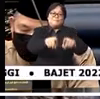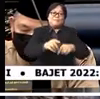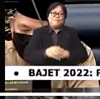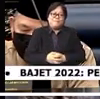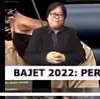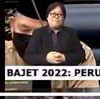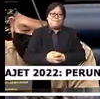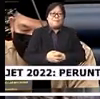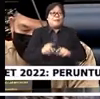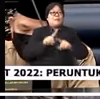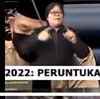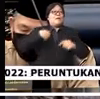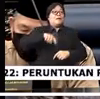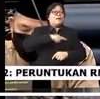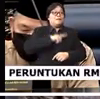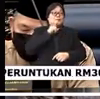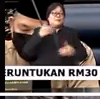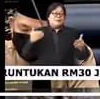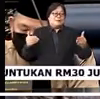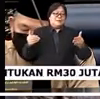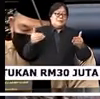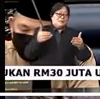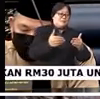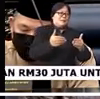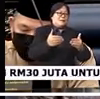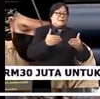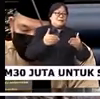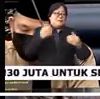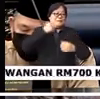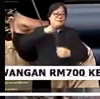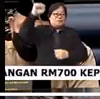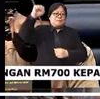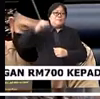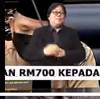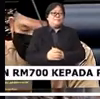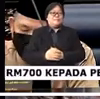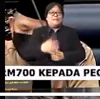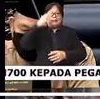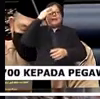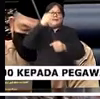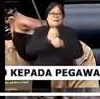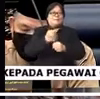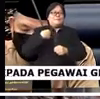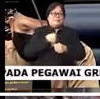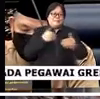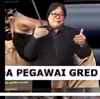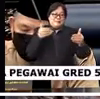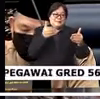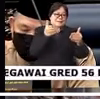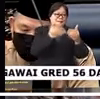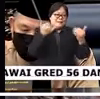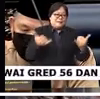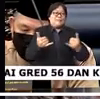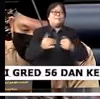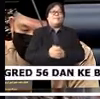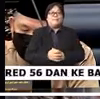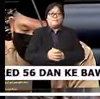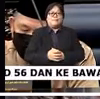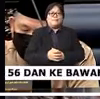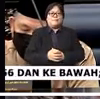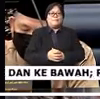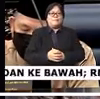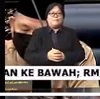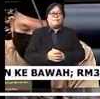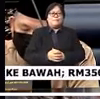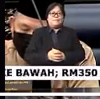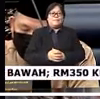pulang dari perbatasan ke pangkuan keluarga Malaysia, peperangan masih membara di luar sana. Tapi kita sudah